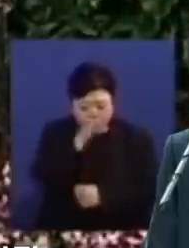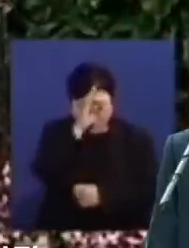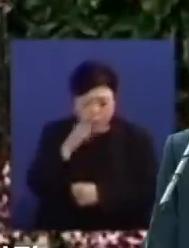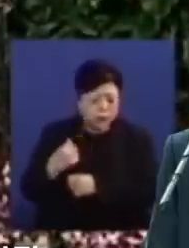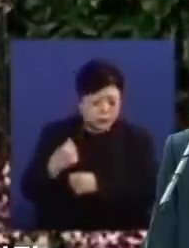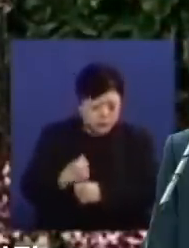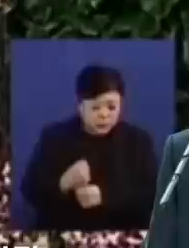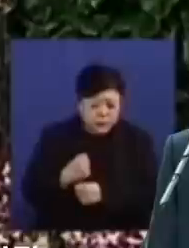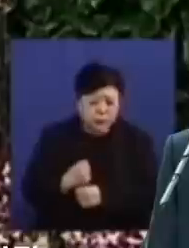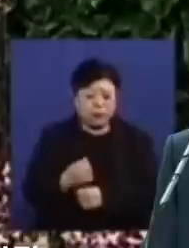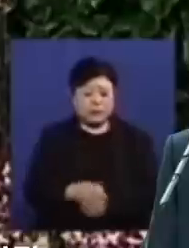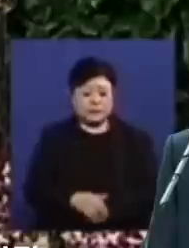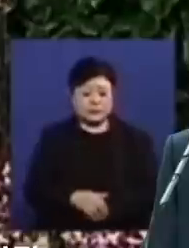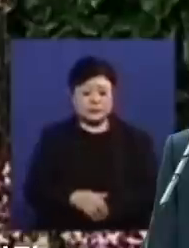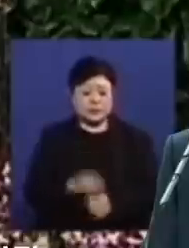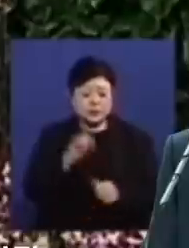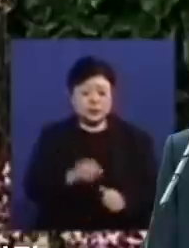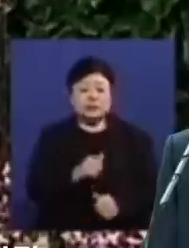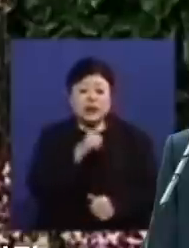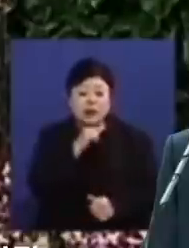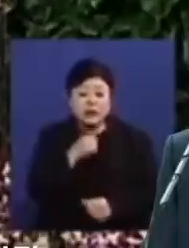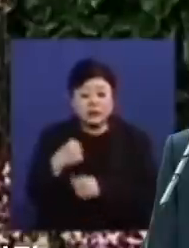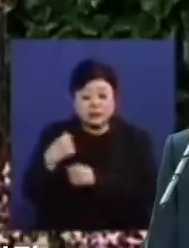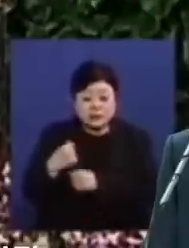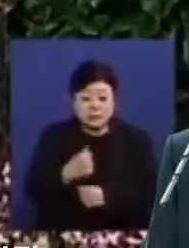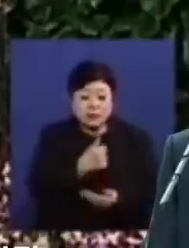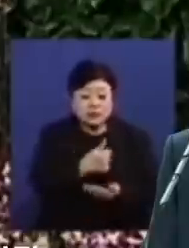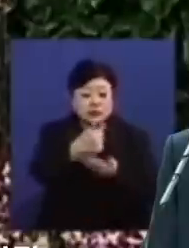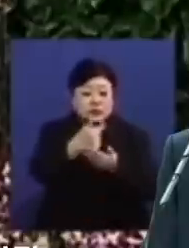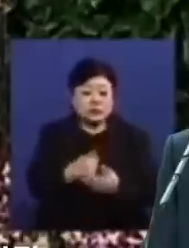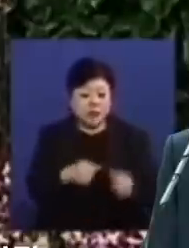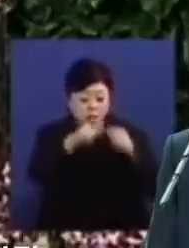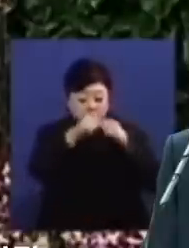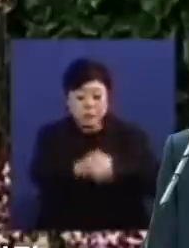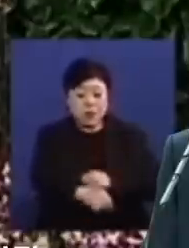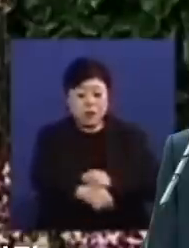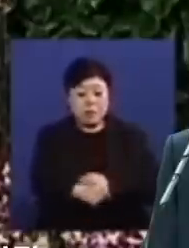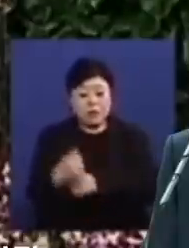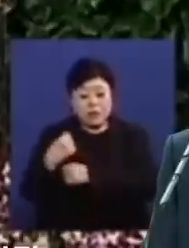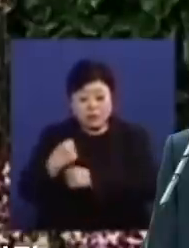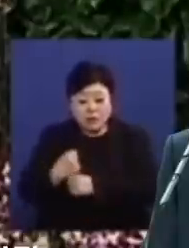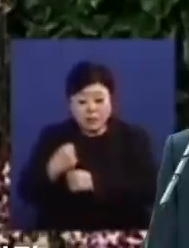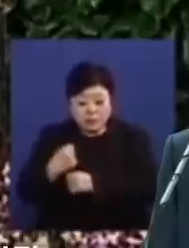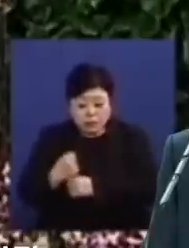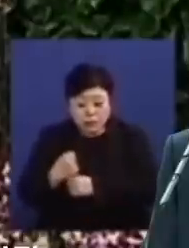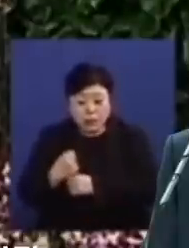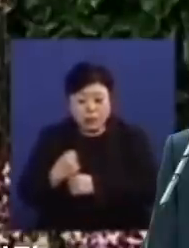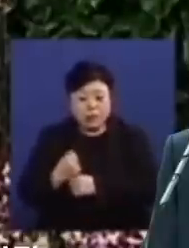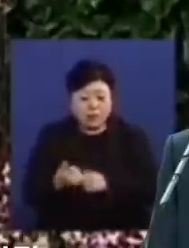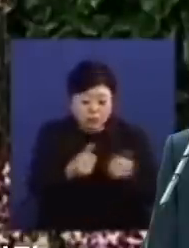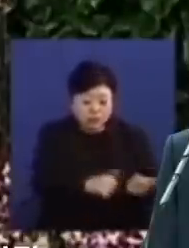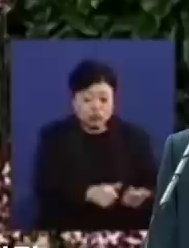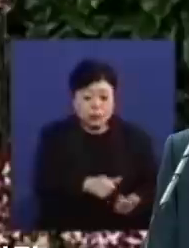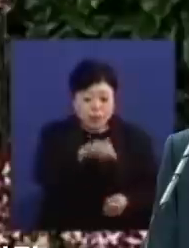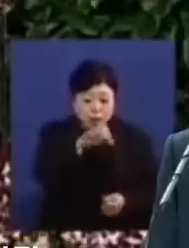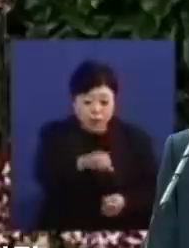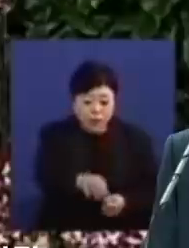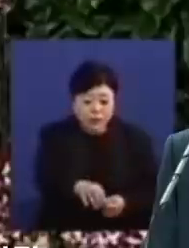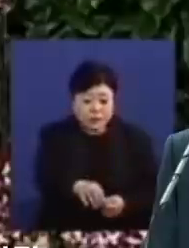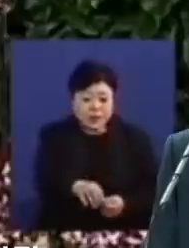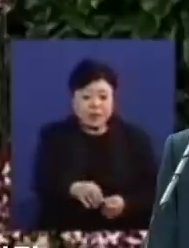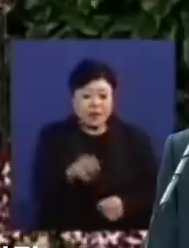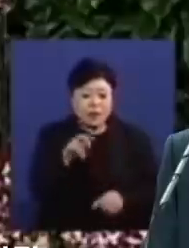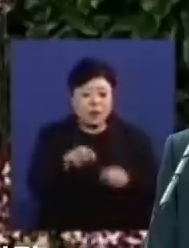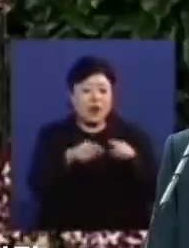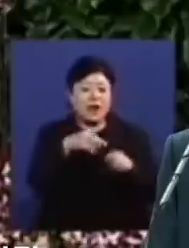짊어지고 저주와 가난을 짊어지고 죽음과 멸망을 짊어지고 죽음의 자리에 올라간